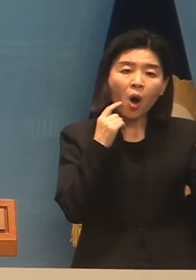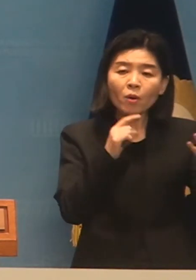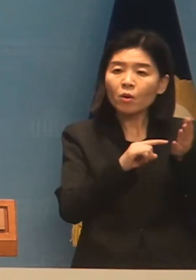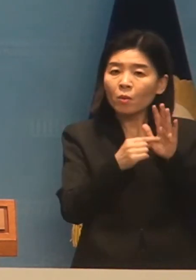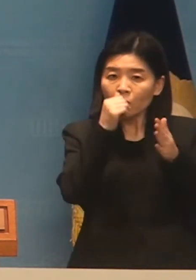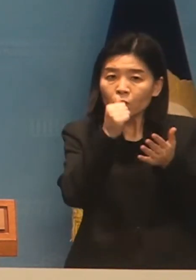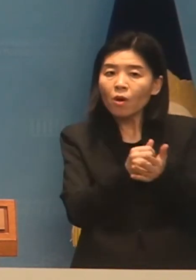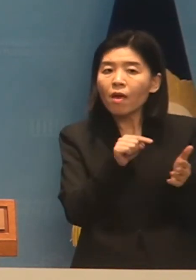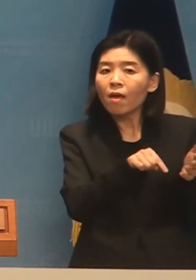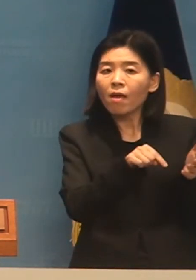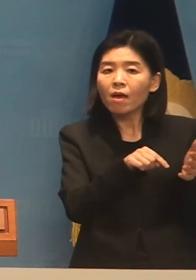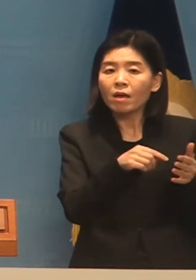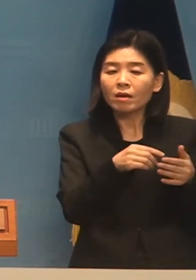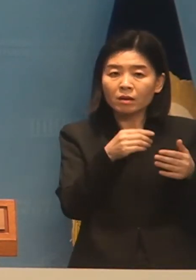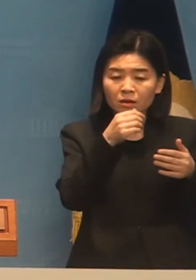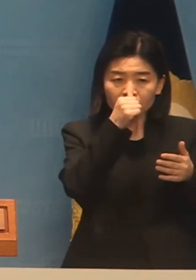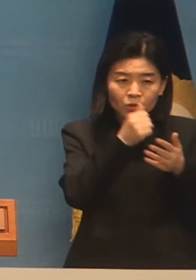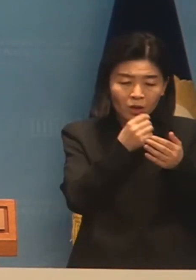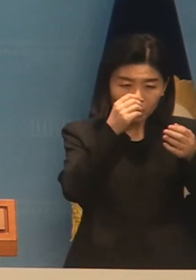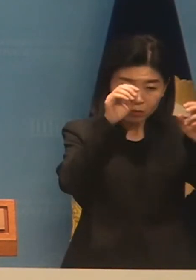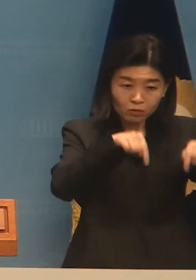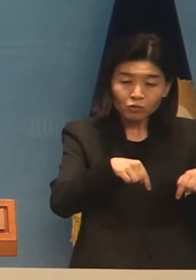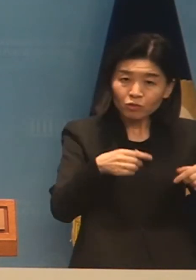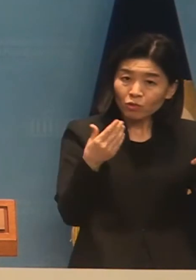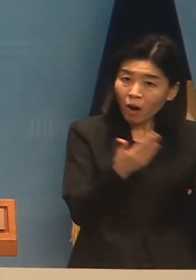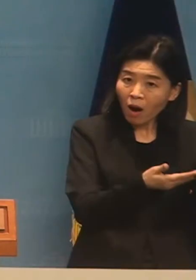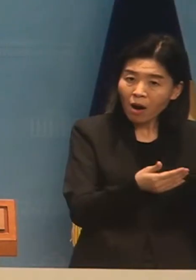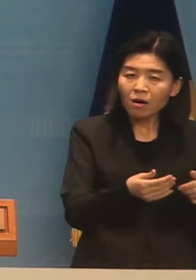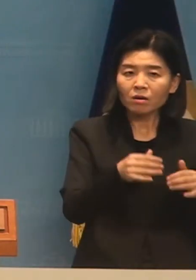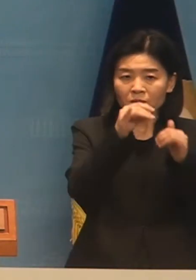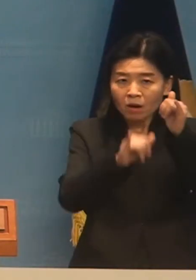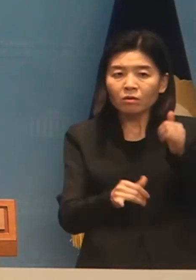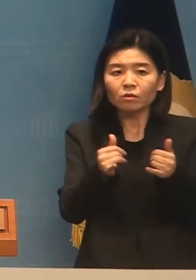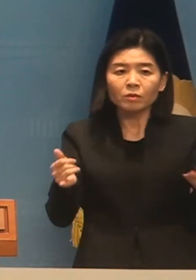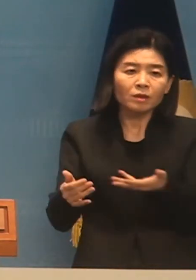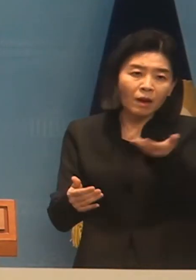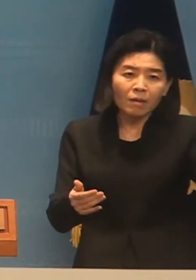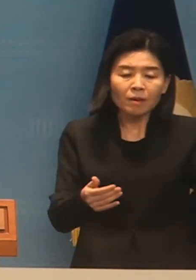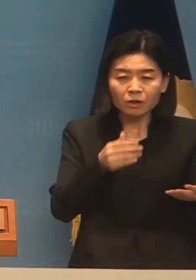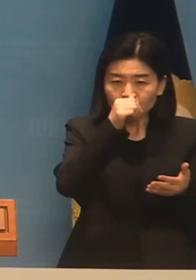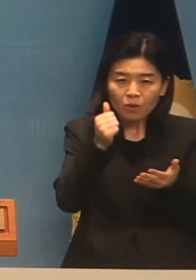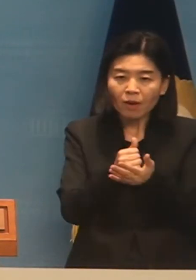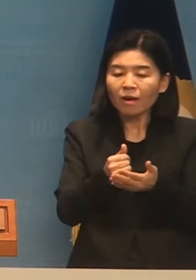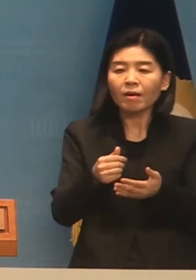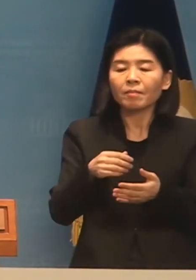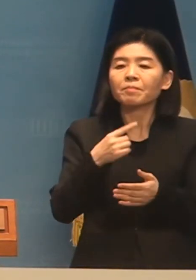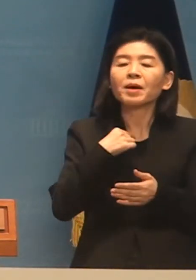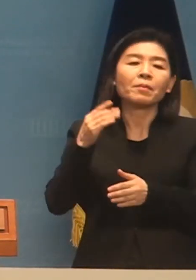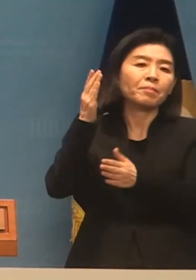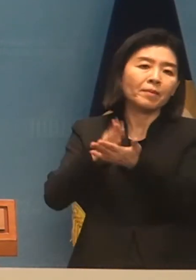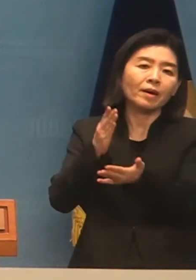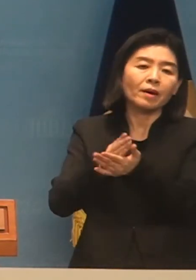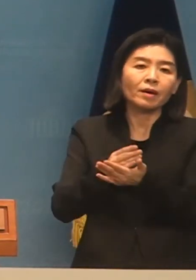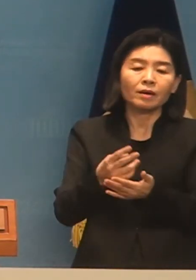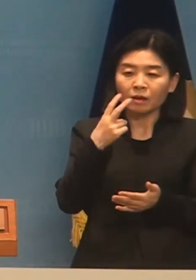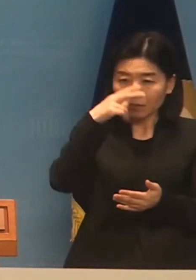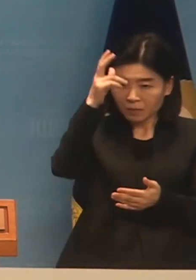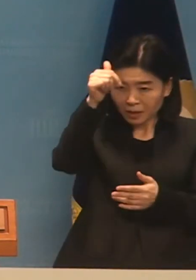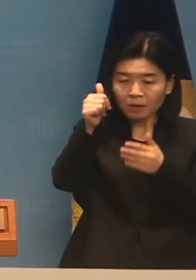공표죄 혐의 면죄부 역사와 국민 앞에 또다시 죄를 짓지 말라.